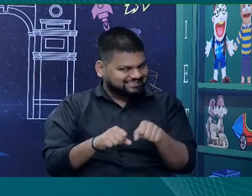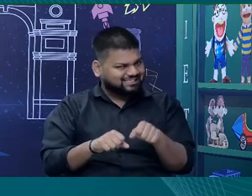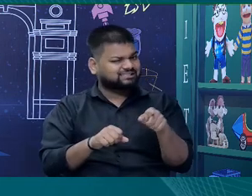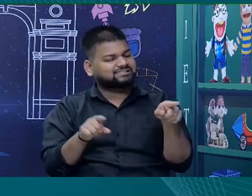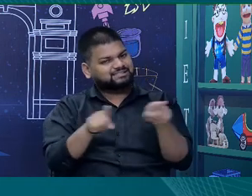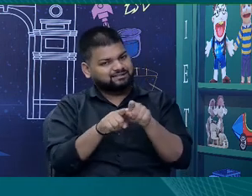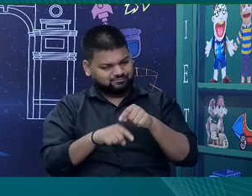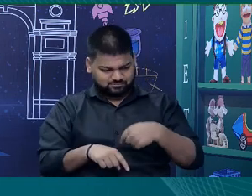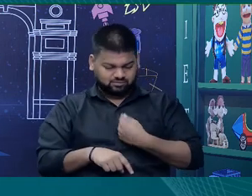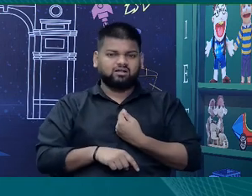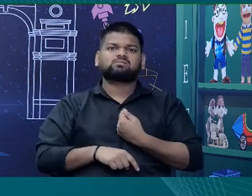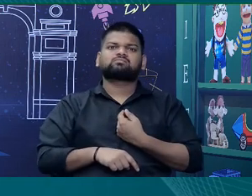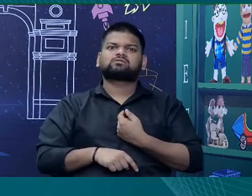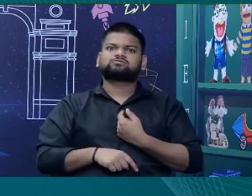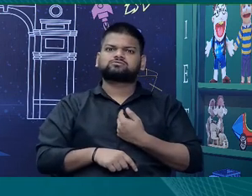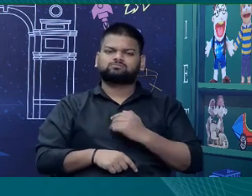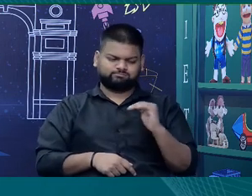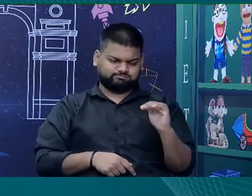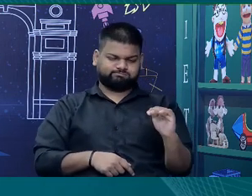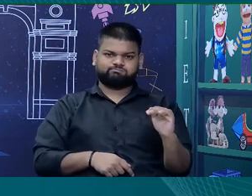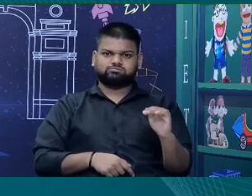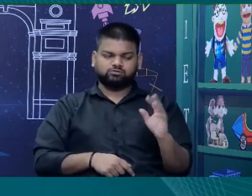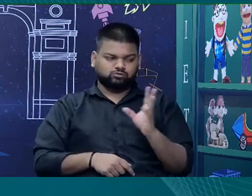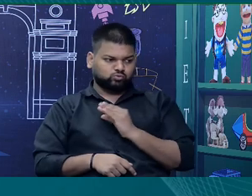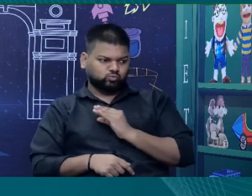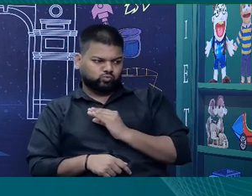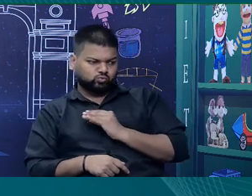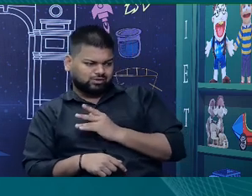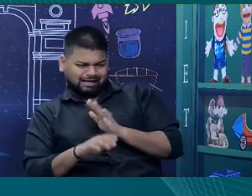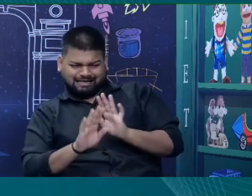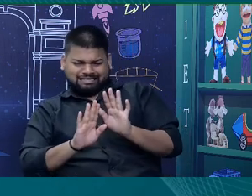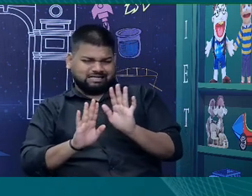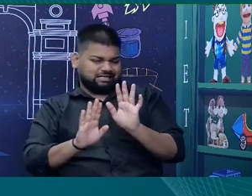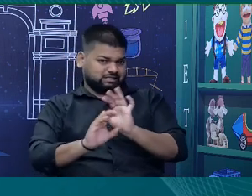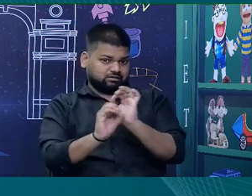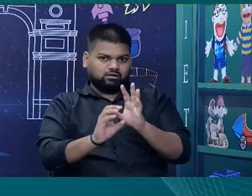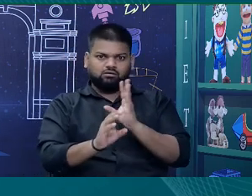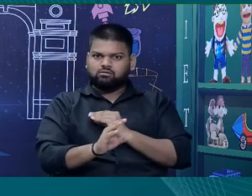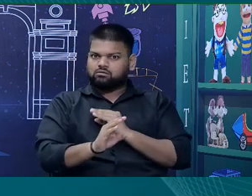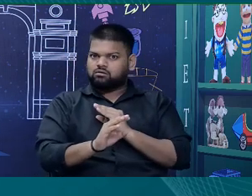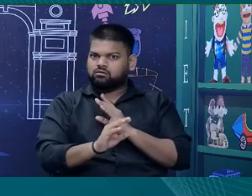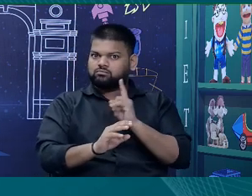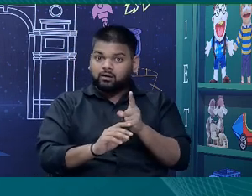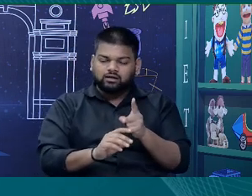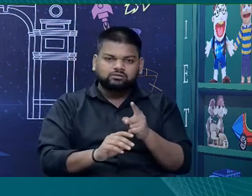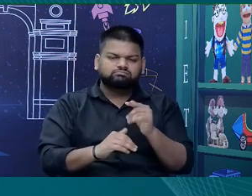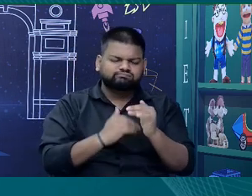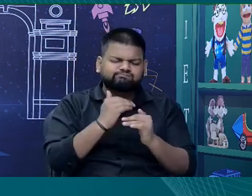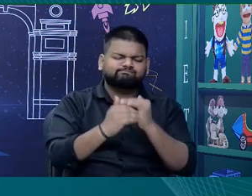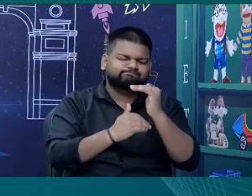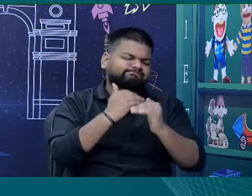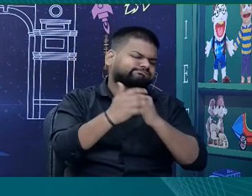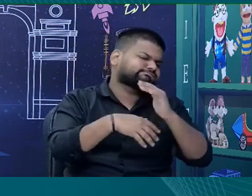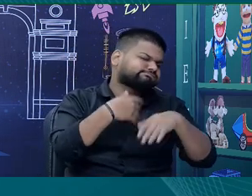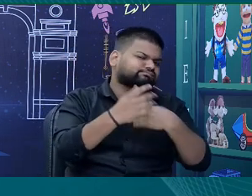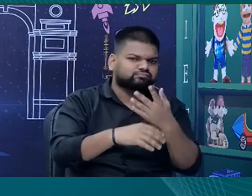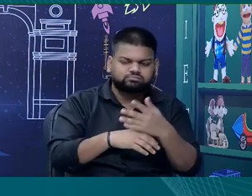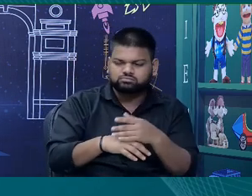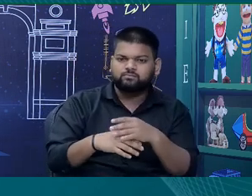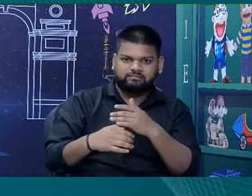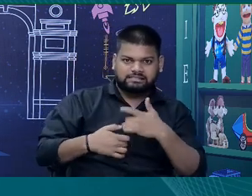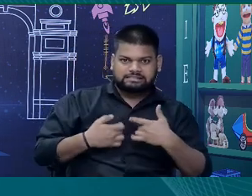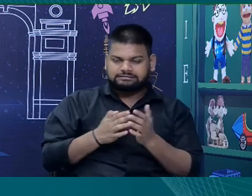जब मैच पढ़ने थे तो हम भी कुश भागते थे मैथ्स से स्टार्टिंग में इनिशियली लेकिन जैसे-जैसे उसमें इंटरेस्ट आने लगा तो हमारा उसके